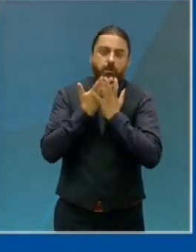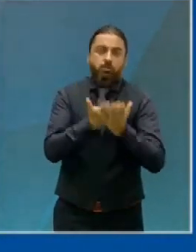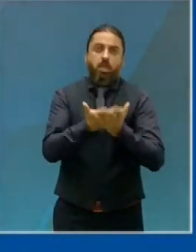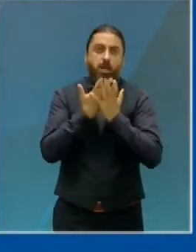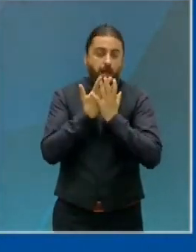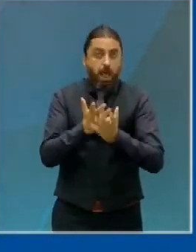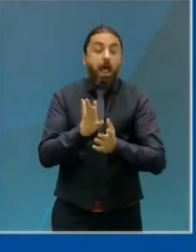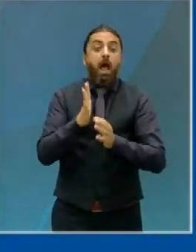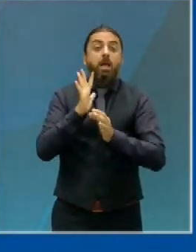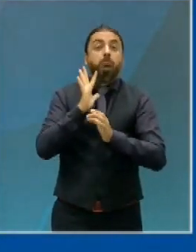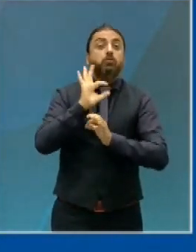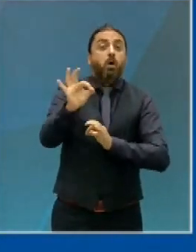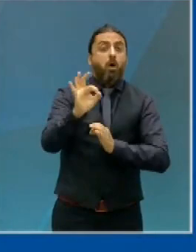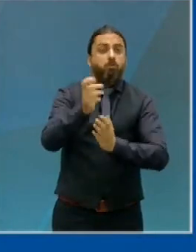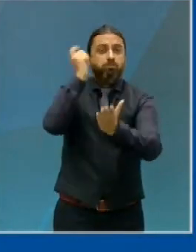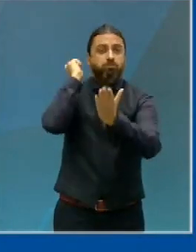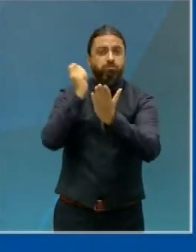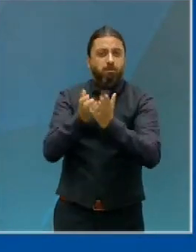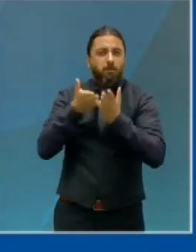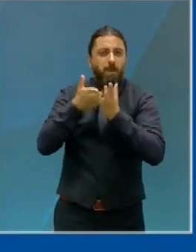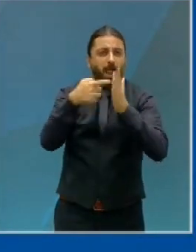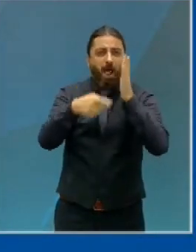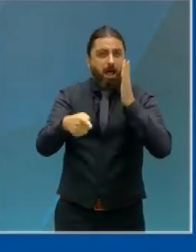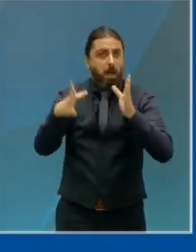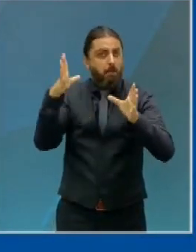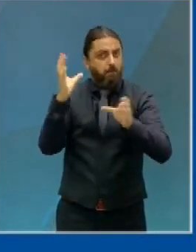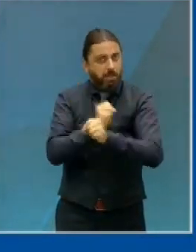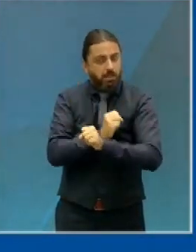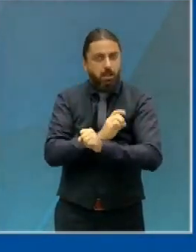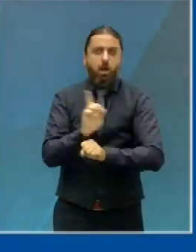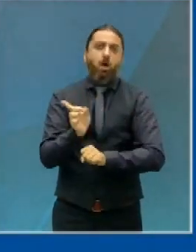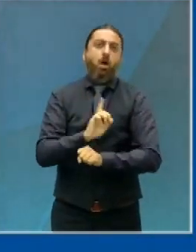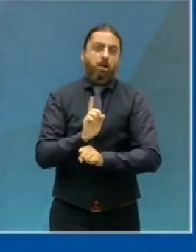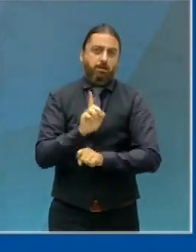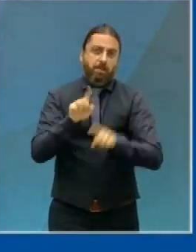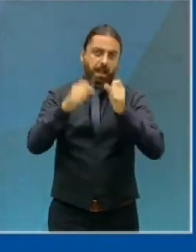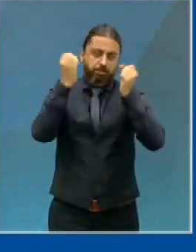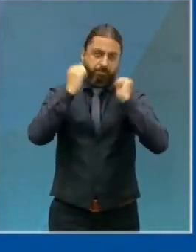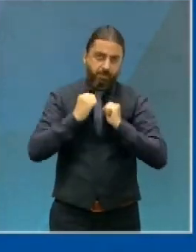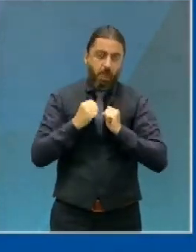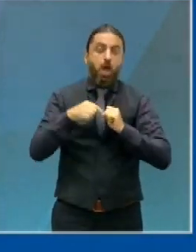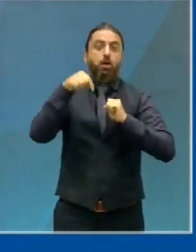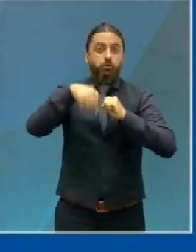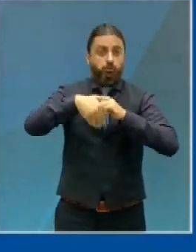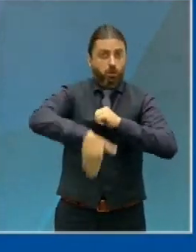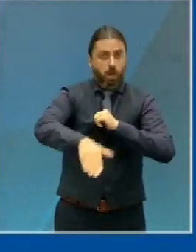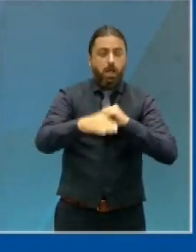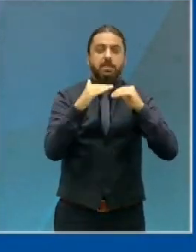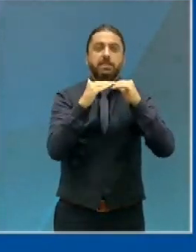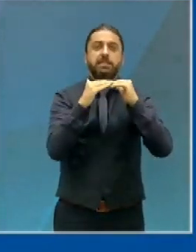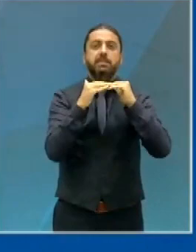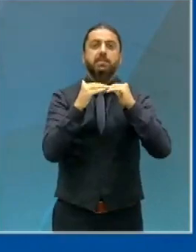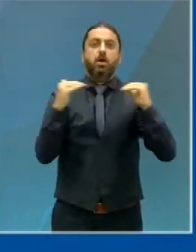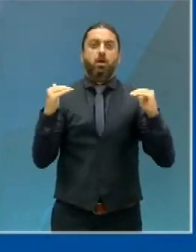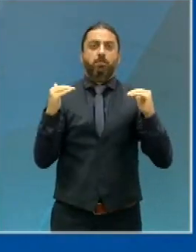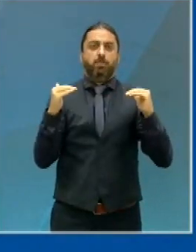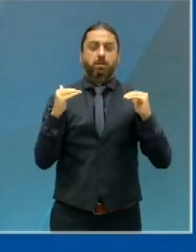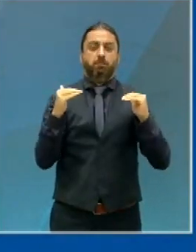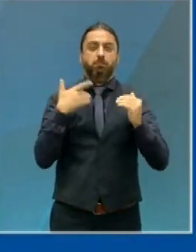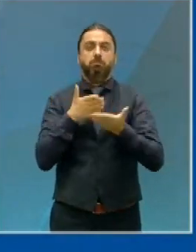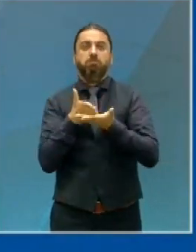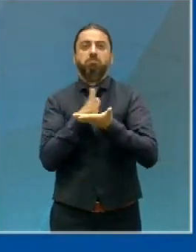πάντοτε εύστοχων εξοπλιστικών αγορών. Λοιπόν, ήρθε η ώρα της ισορροπίας ανάμεσα στις